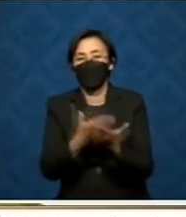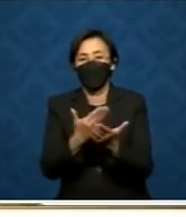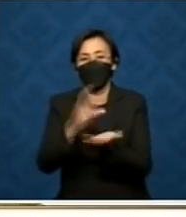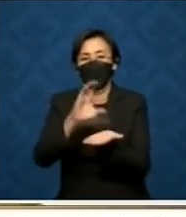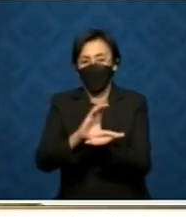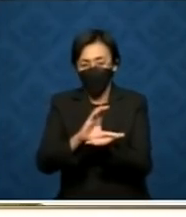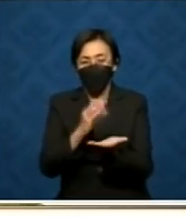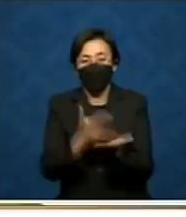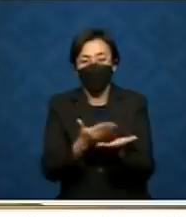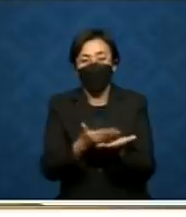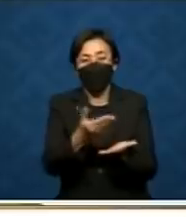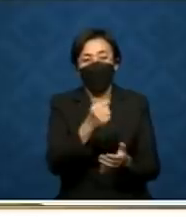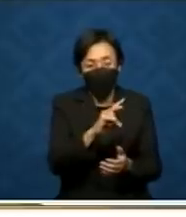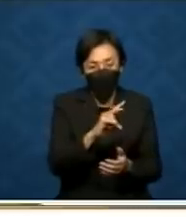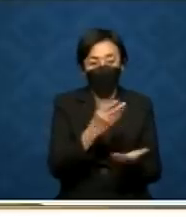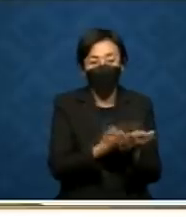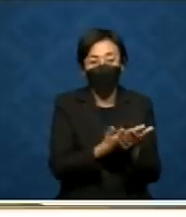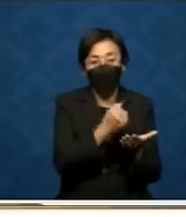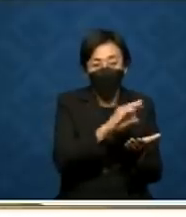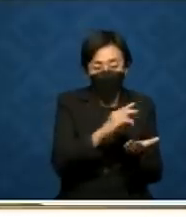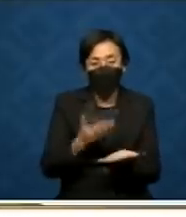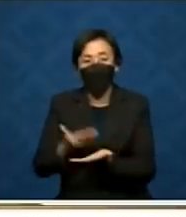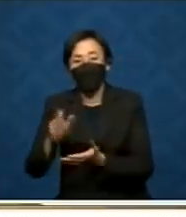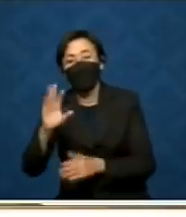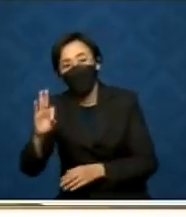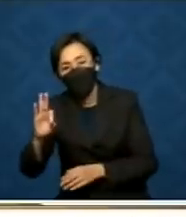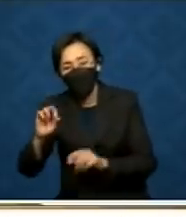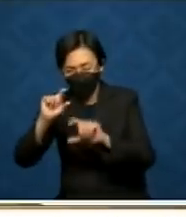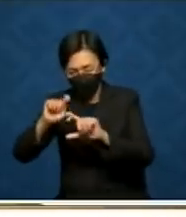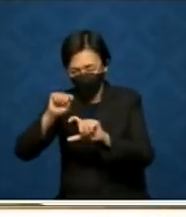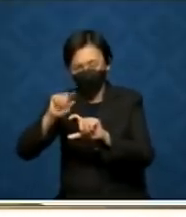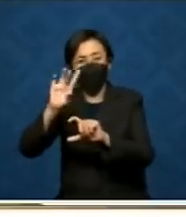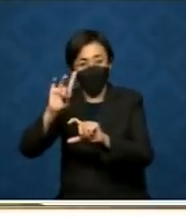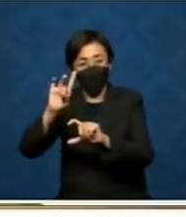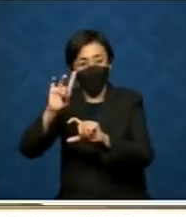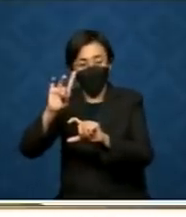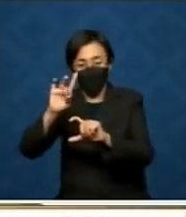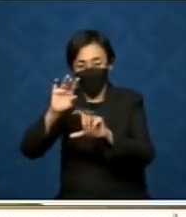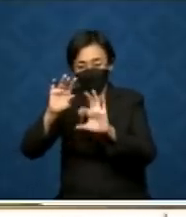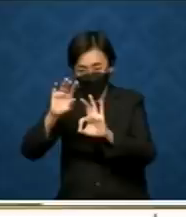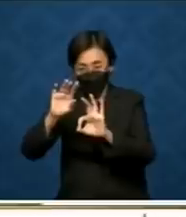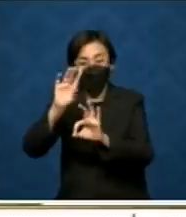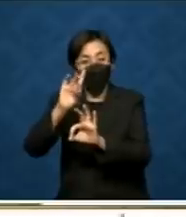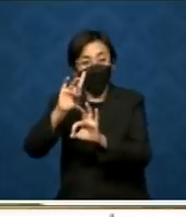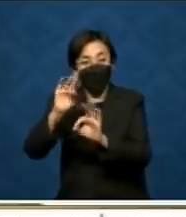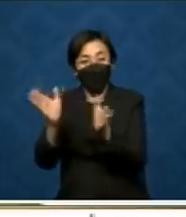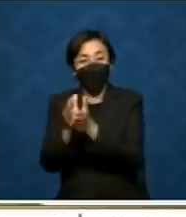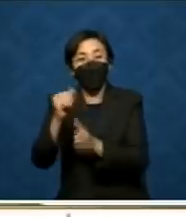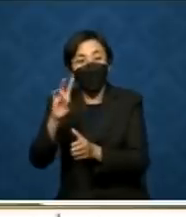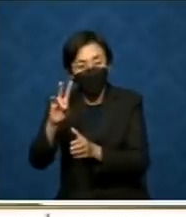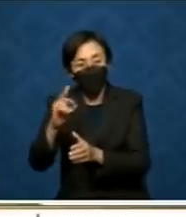ประมาณ 17ไปซื้อ 9ส่วนต่าง 8บาทถ้าผมได้คิดว่าเขากินข้าวกับเขาเขา 8